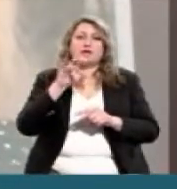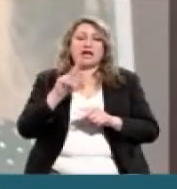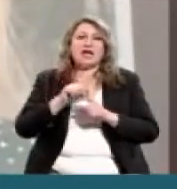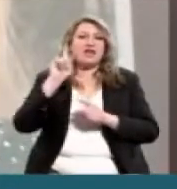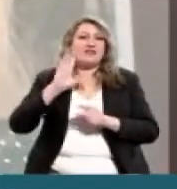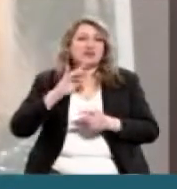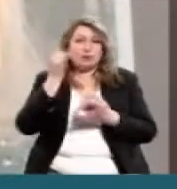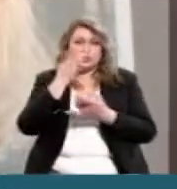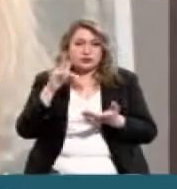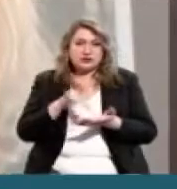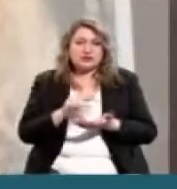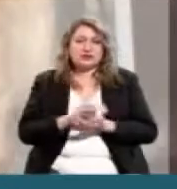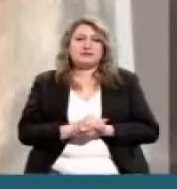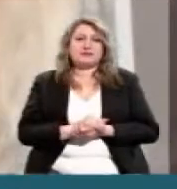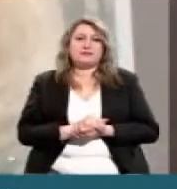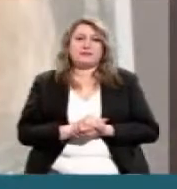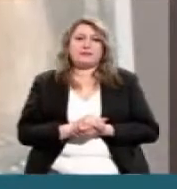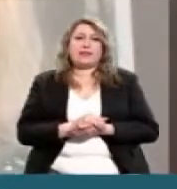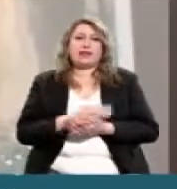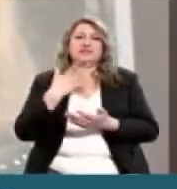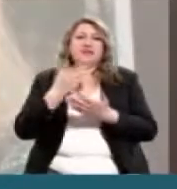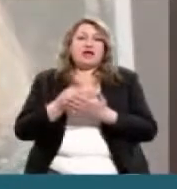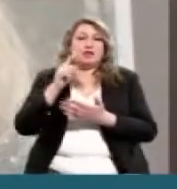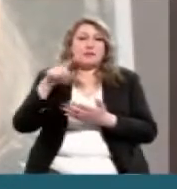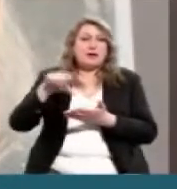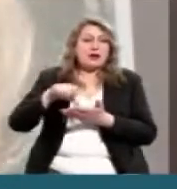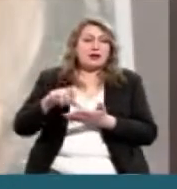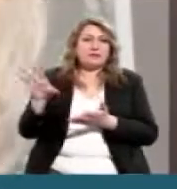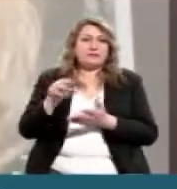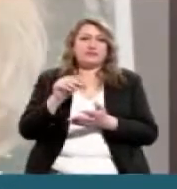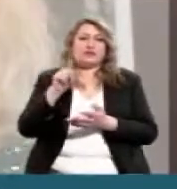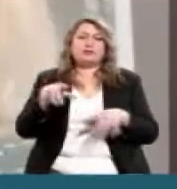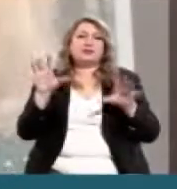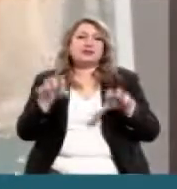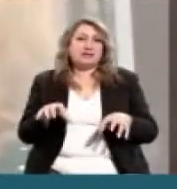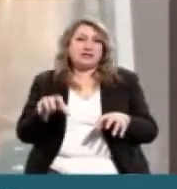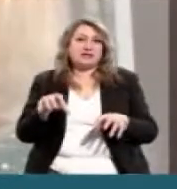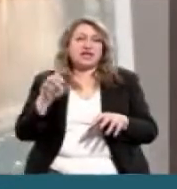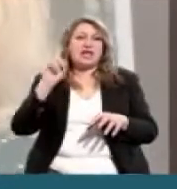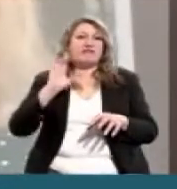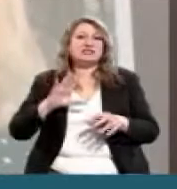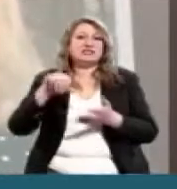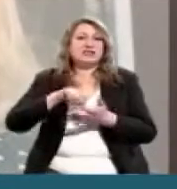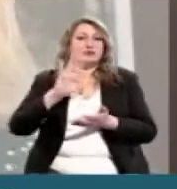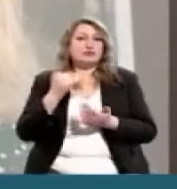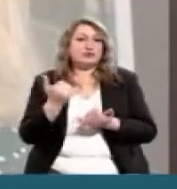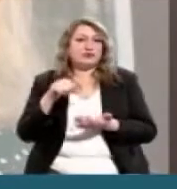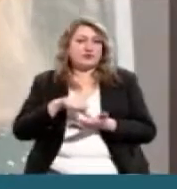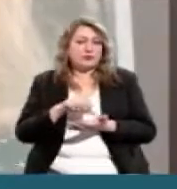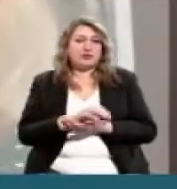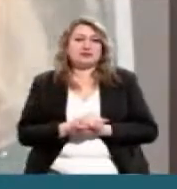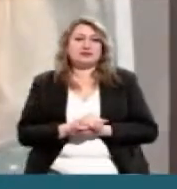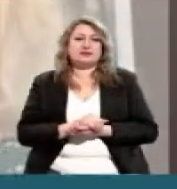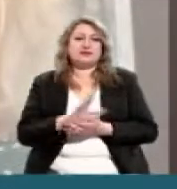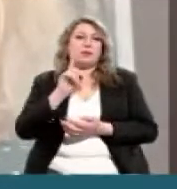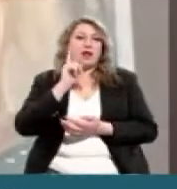Еврейский этнокультурный центр предоставил свои номера. Даже председатель Еврейского центра будет сегодня выступать, да,